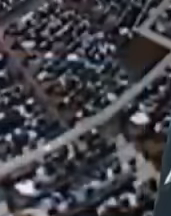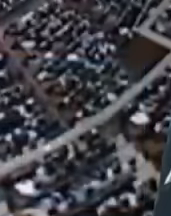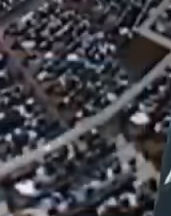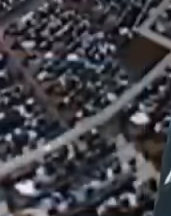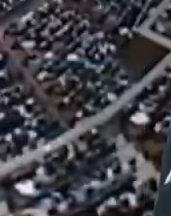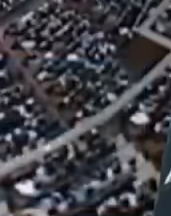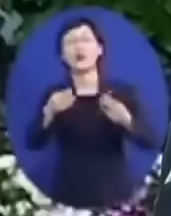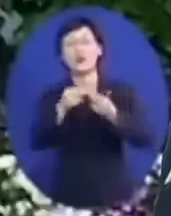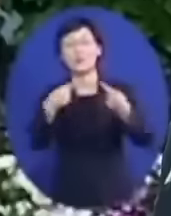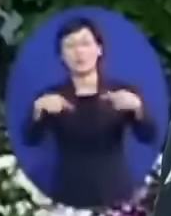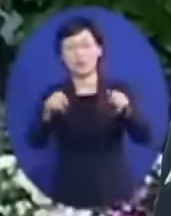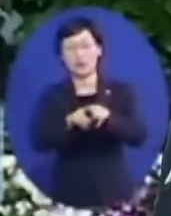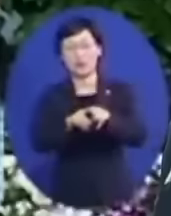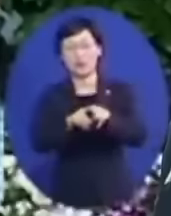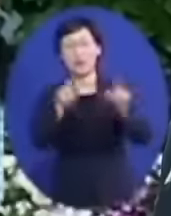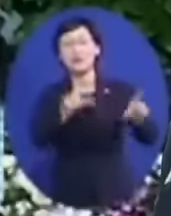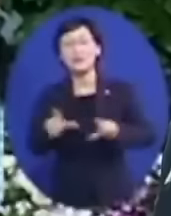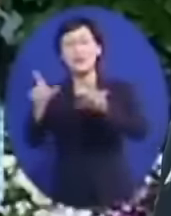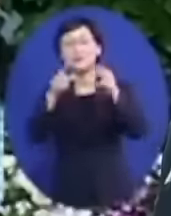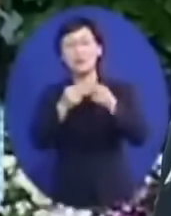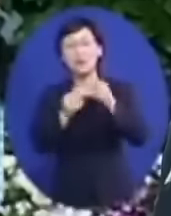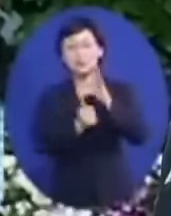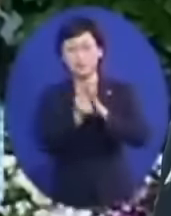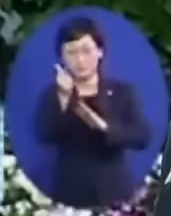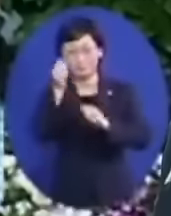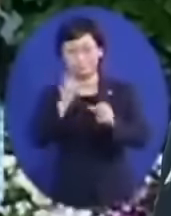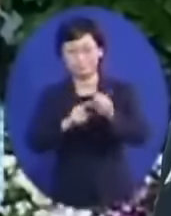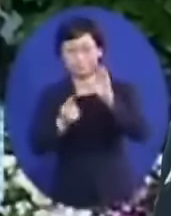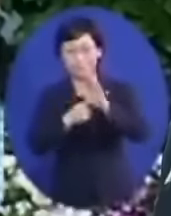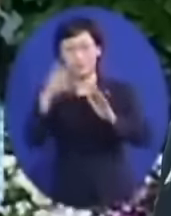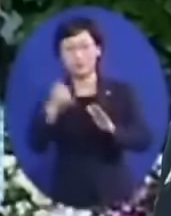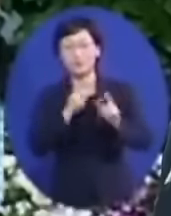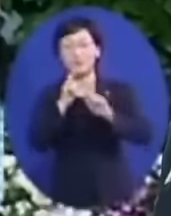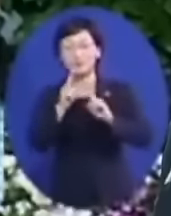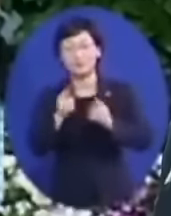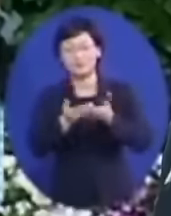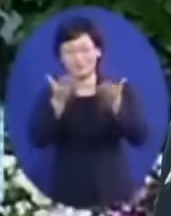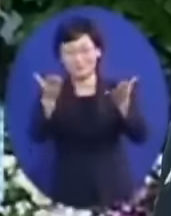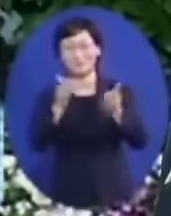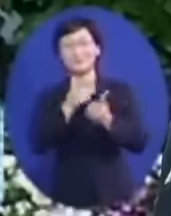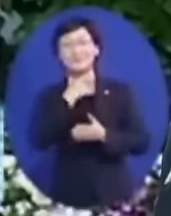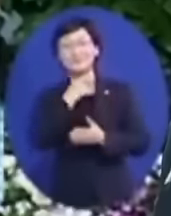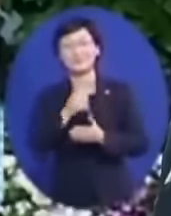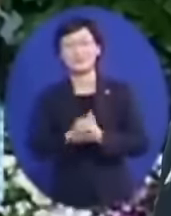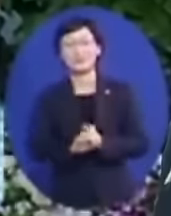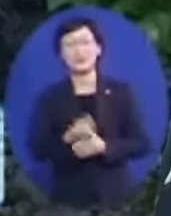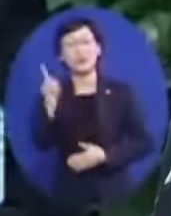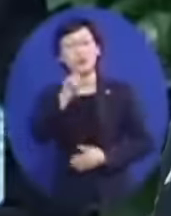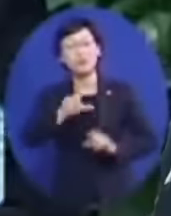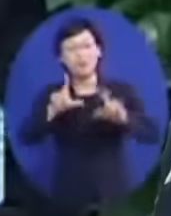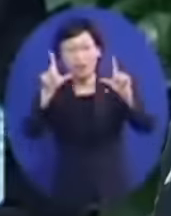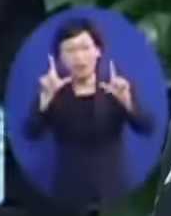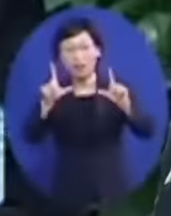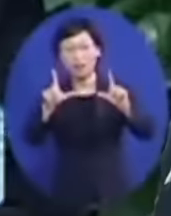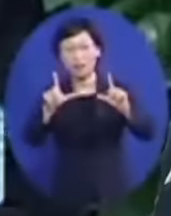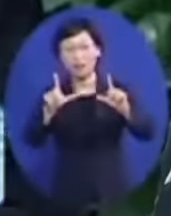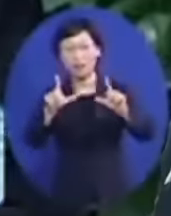여러분과 함께 삶과 희망이라는 제목으로 말씀을 나누고자 합니다. 어느 날 저희